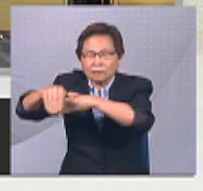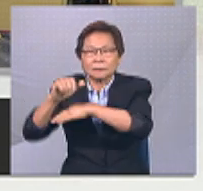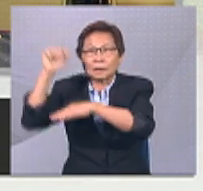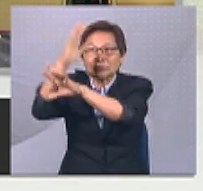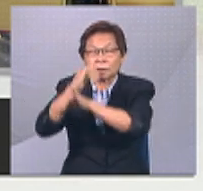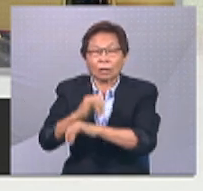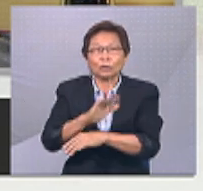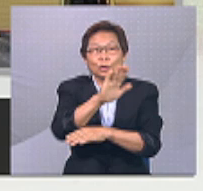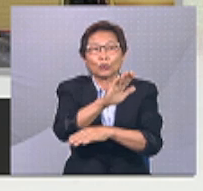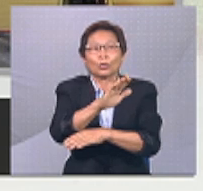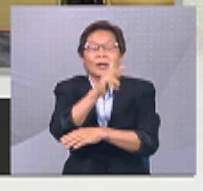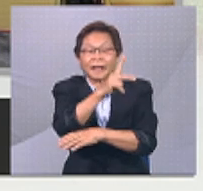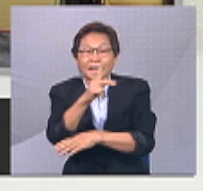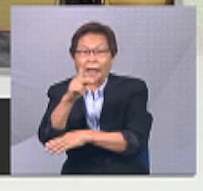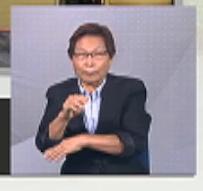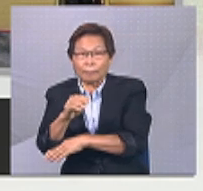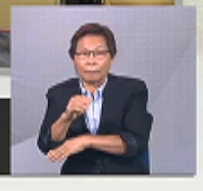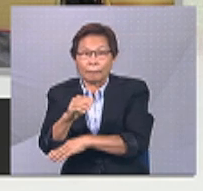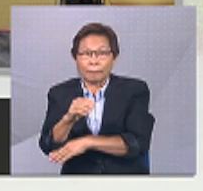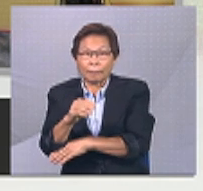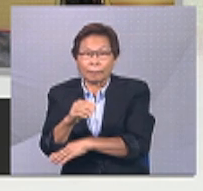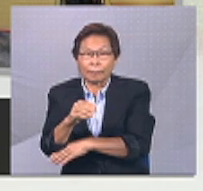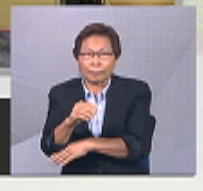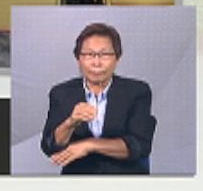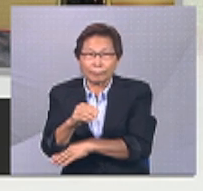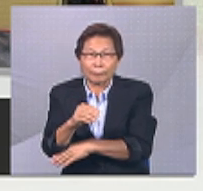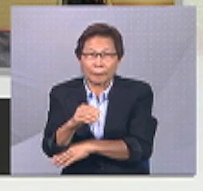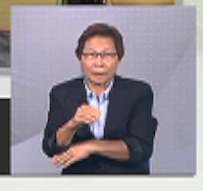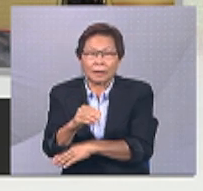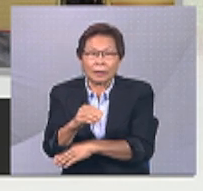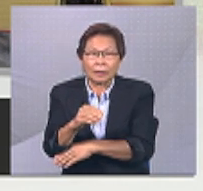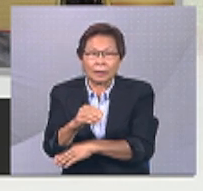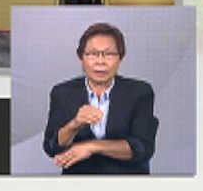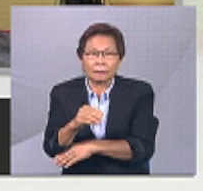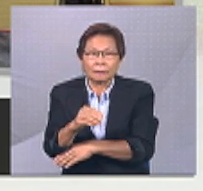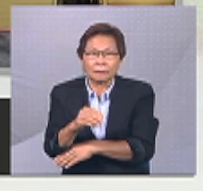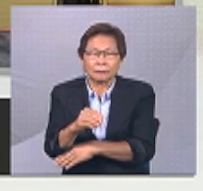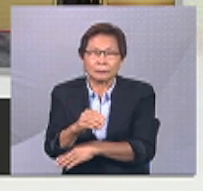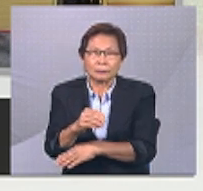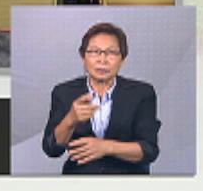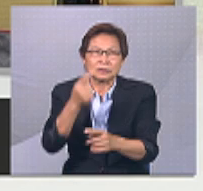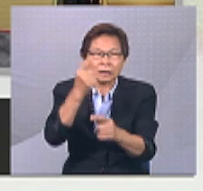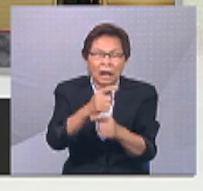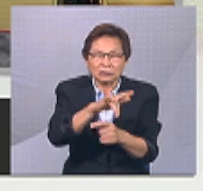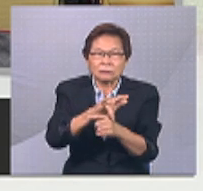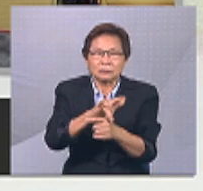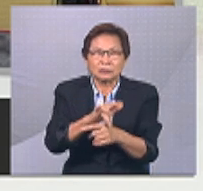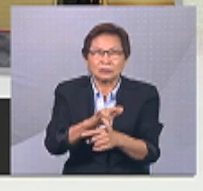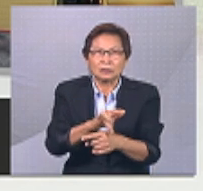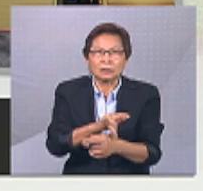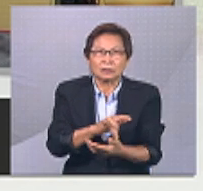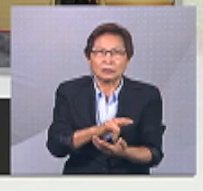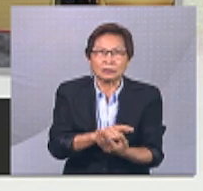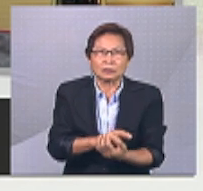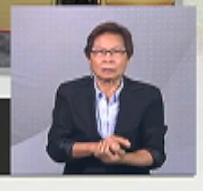Kementerian Kesihatan Malaysia, adakah SOP akan diperketatkan di pelabuhan, di apa, lapangan terbang yang terlibat untuk